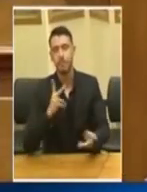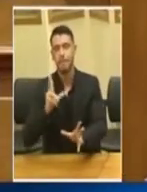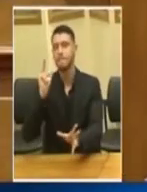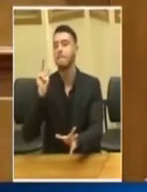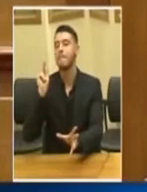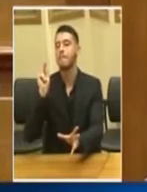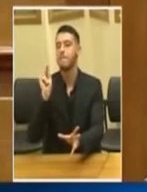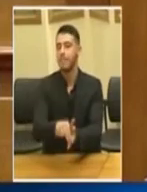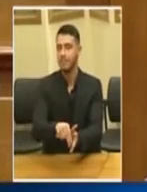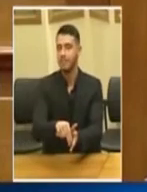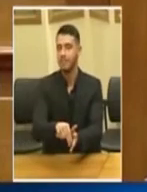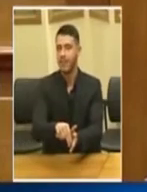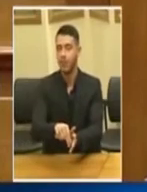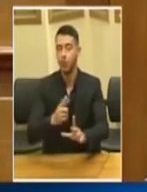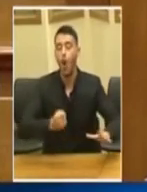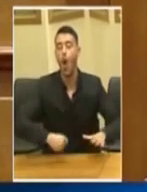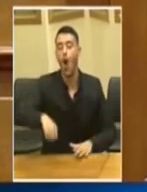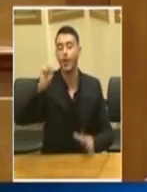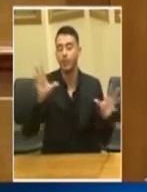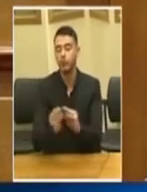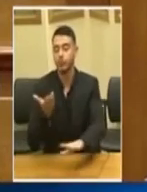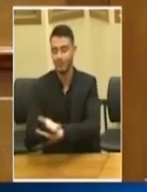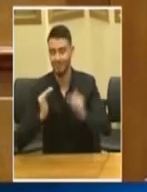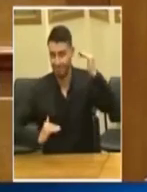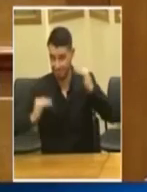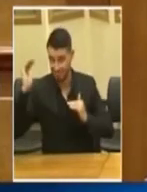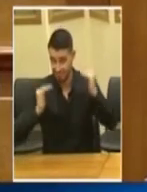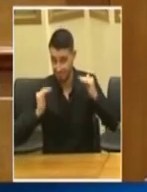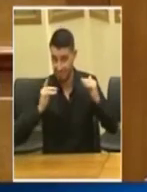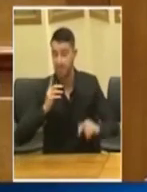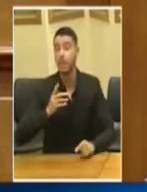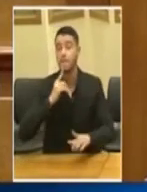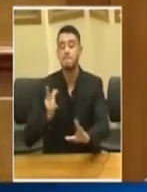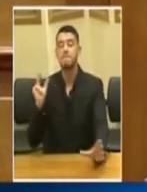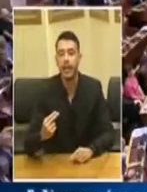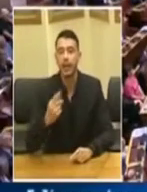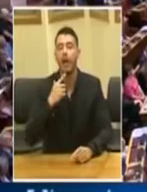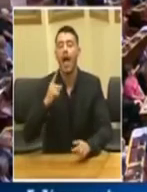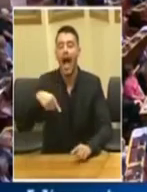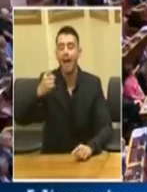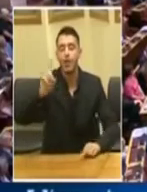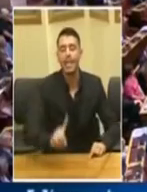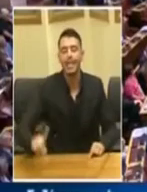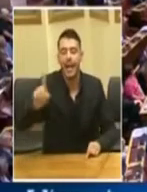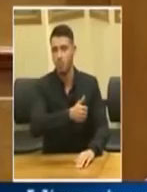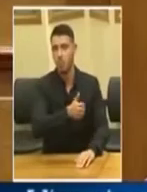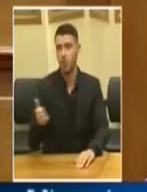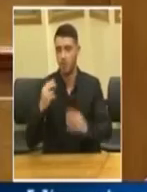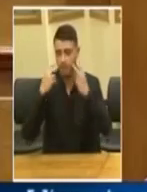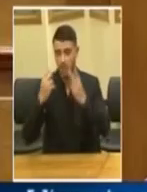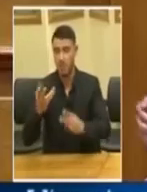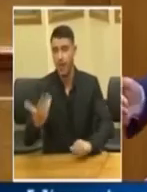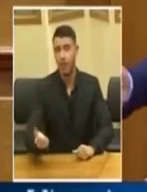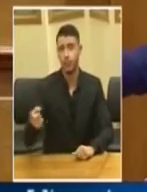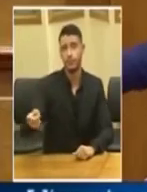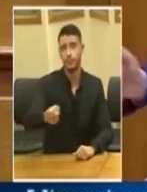είχε αποχωρήσει από τη συζήτηση ο βουλευτής της Χρυσής Αυγής Γιάννης Σαχινίδης και ο καταζητούμενος Κωνσταντίνος Μπαρμπαρούσης. Αυτές